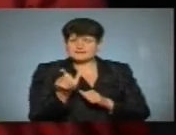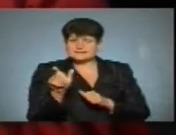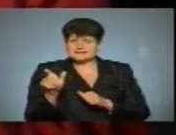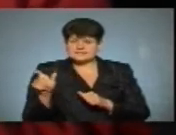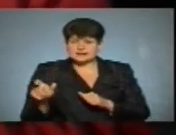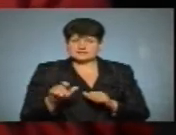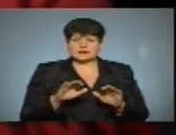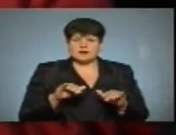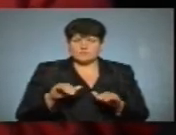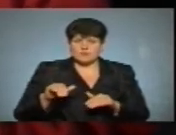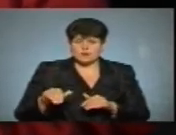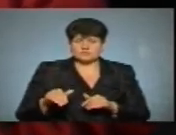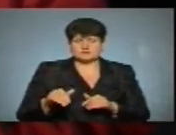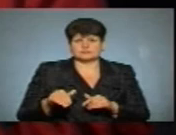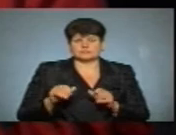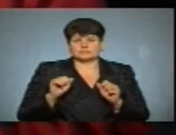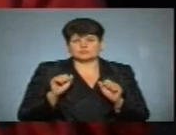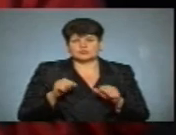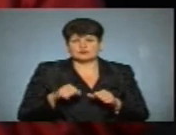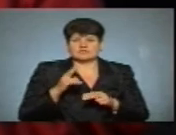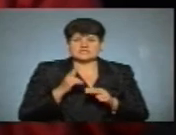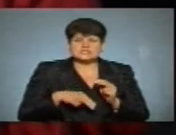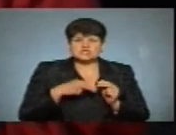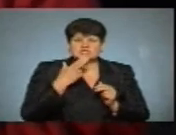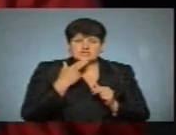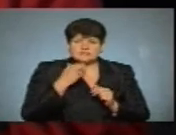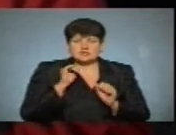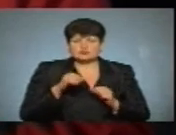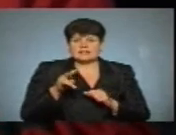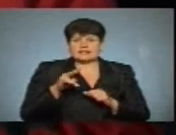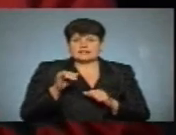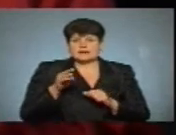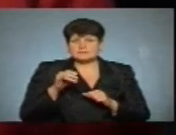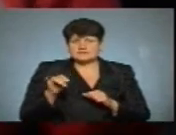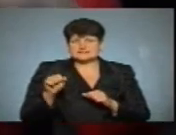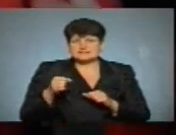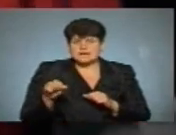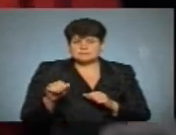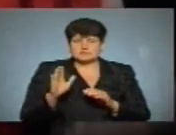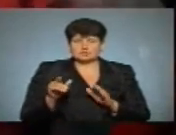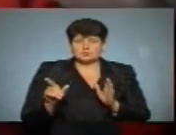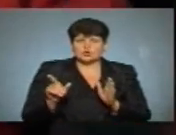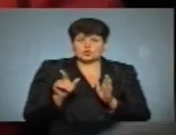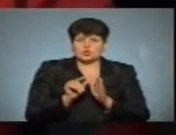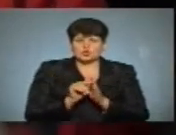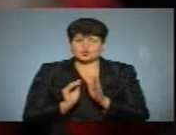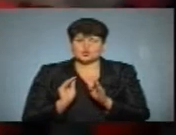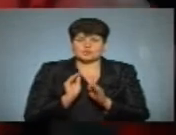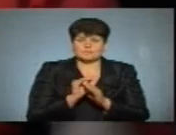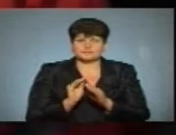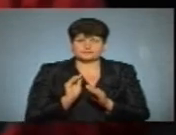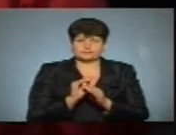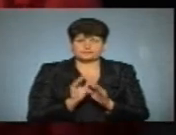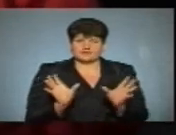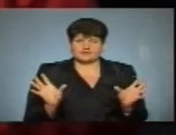тоді, напевно, десь вже в кінці червня, в липні місяці і в серпні будемо долучати всі компоненти,